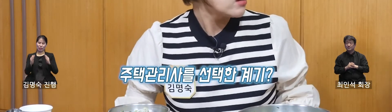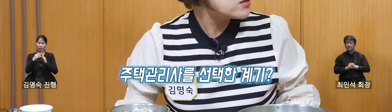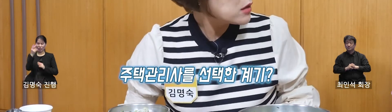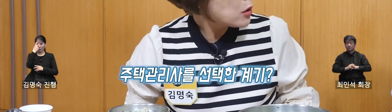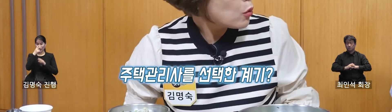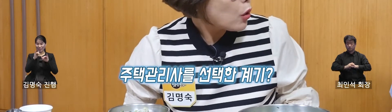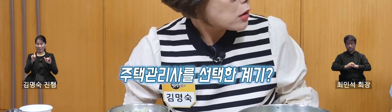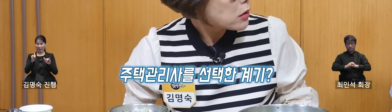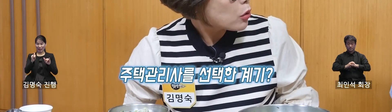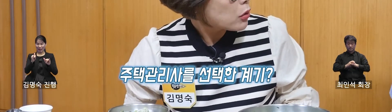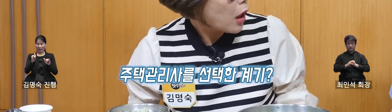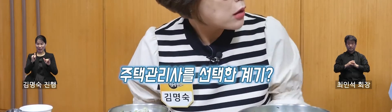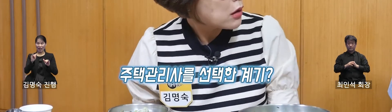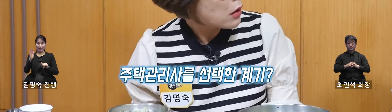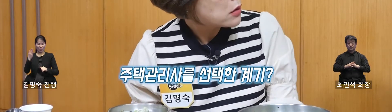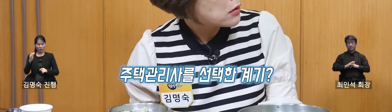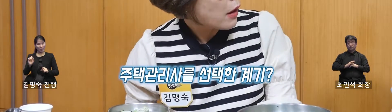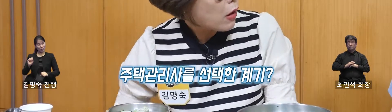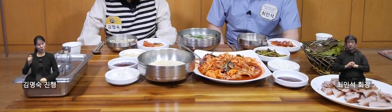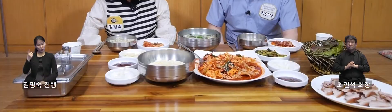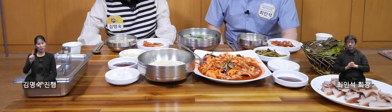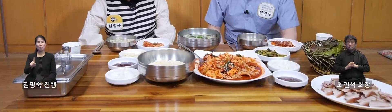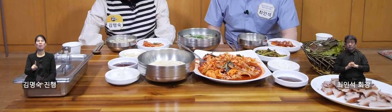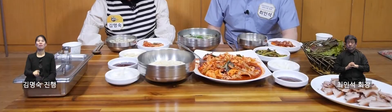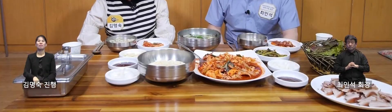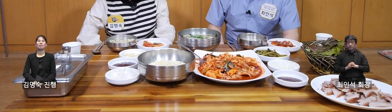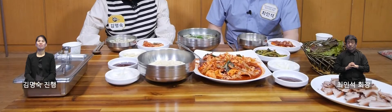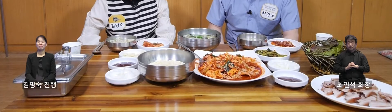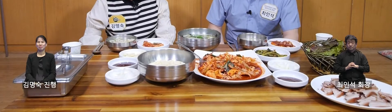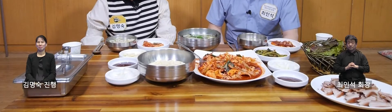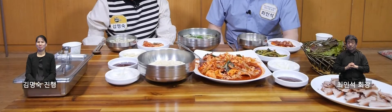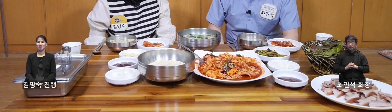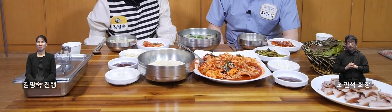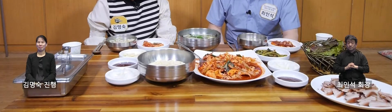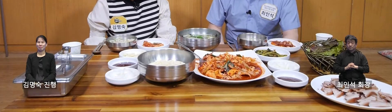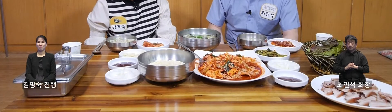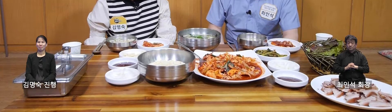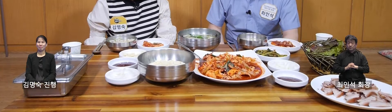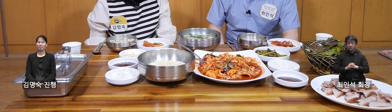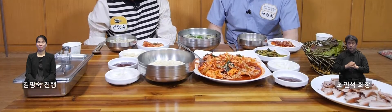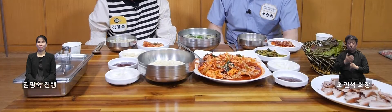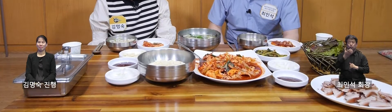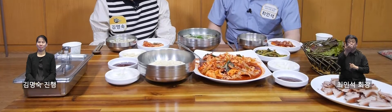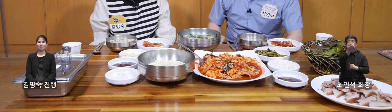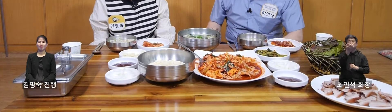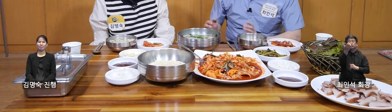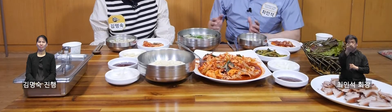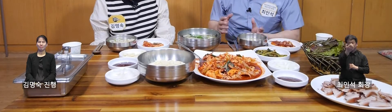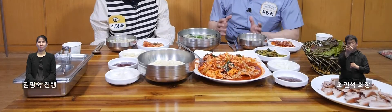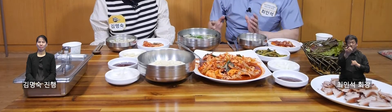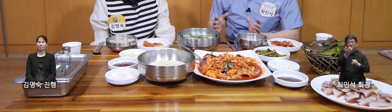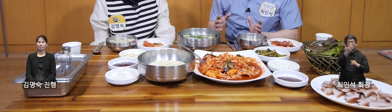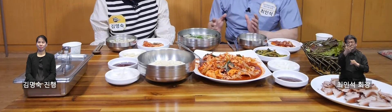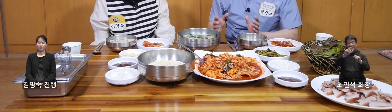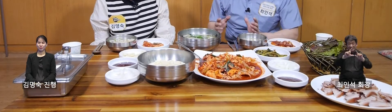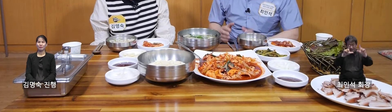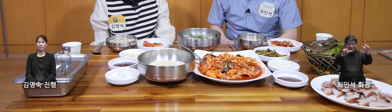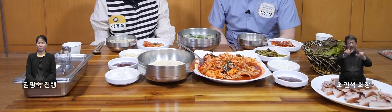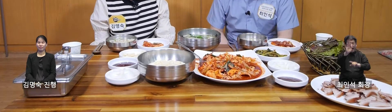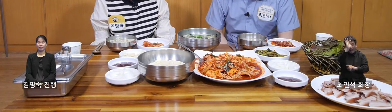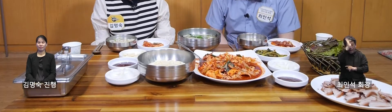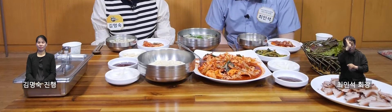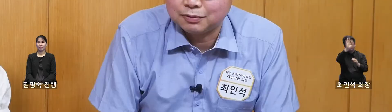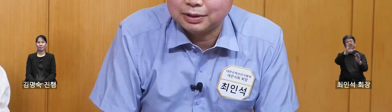주택관리사가 되시기로 하신 어떤 계기가 있으세요? 이제 97년도 이제 IMF가 생길 때